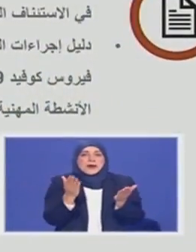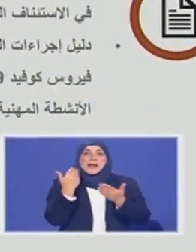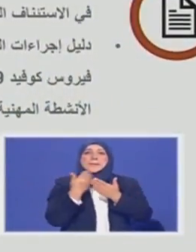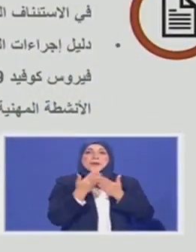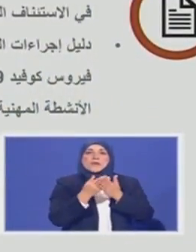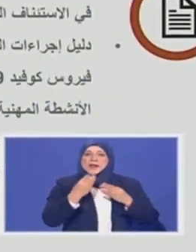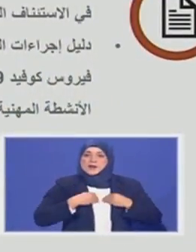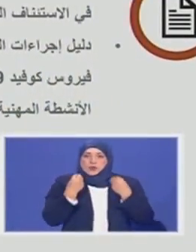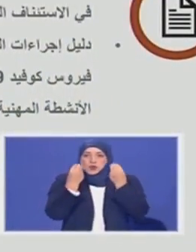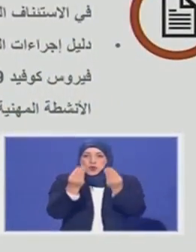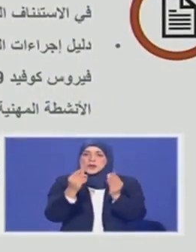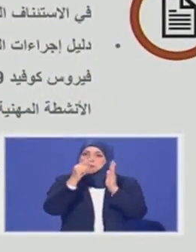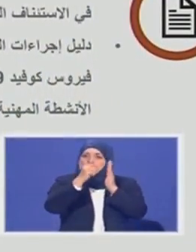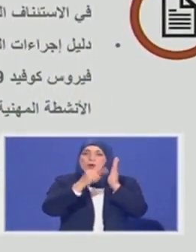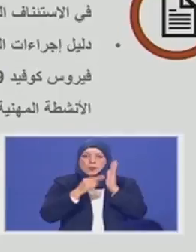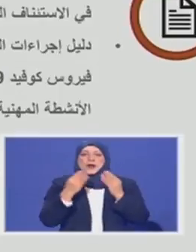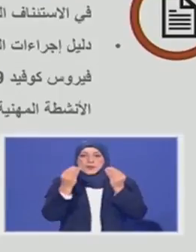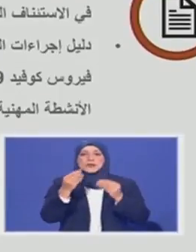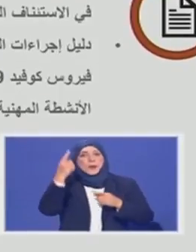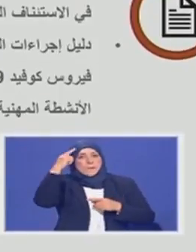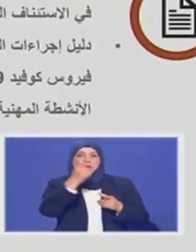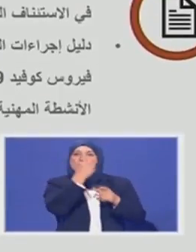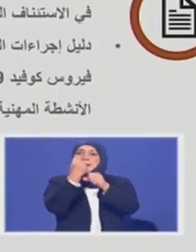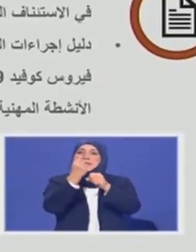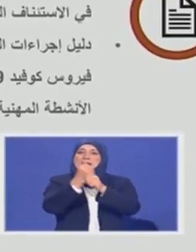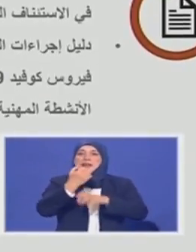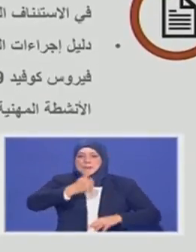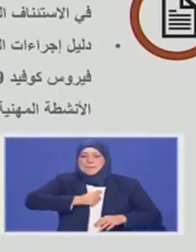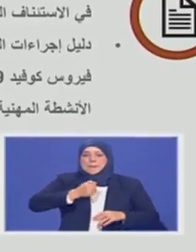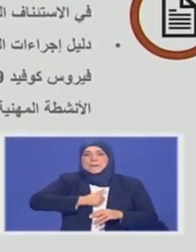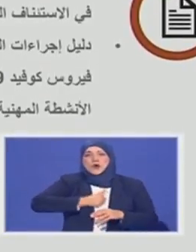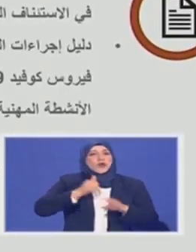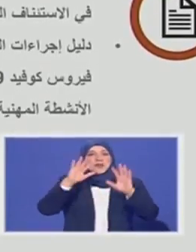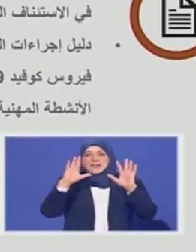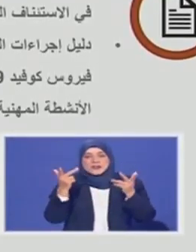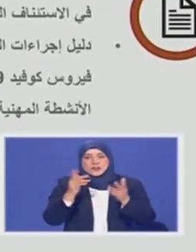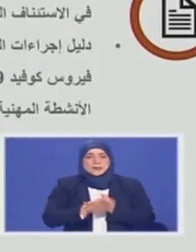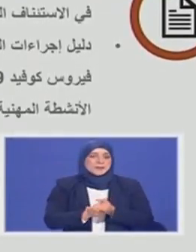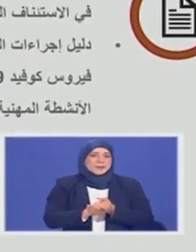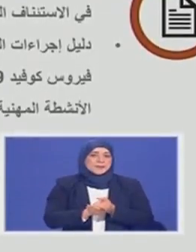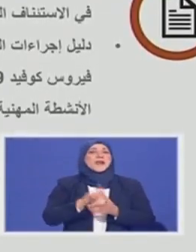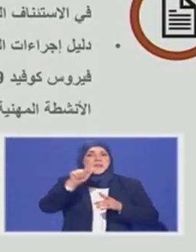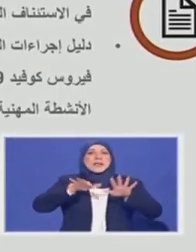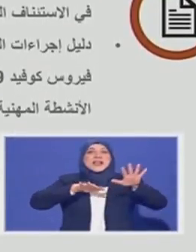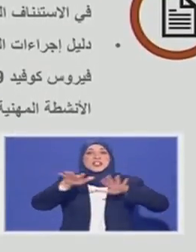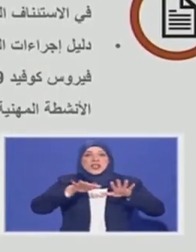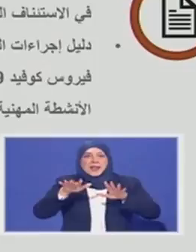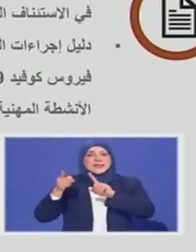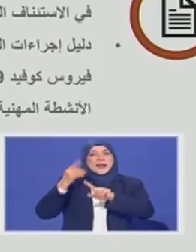حبيت نعطي مثلا بالنسبة للمهن الحرة عنا كما قلنا إجراءات